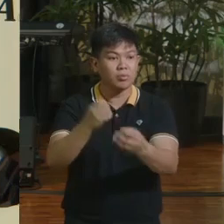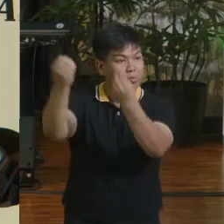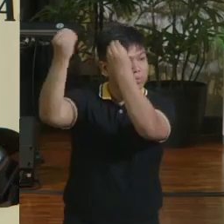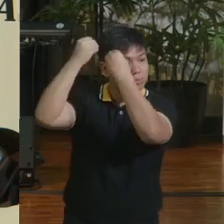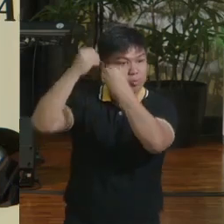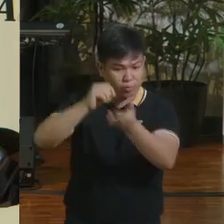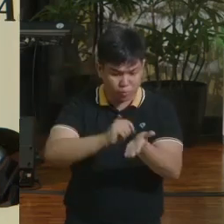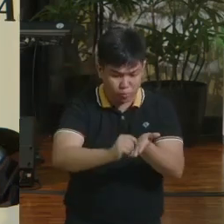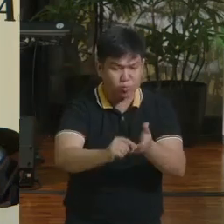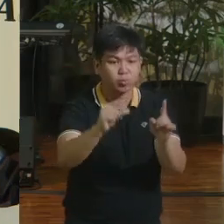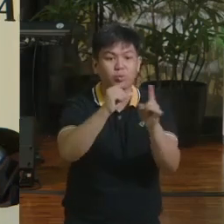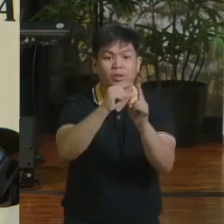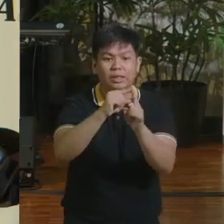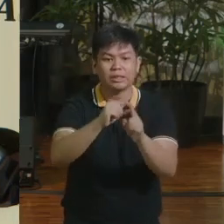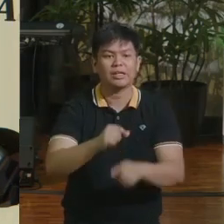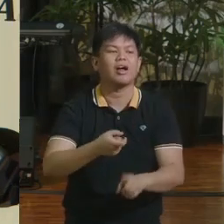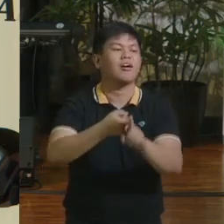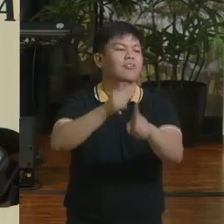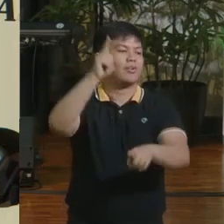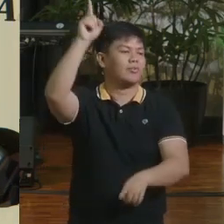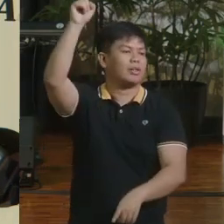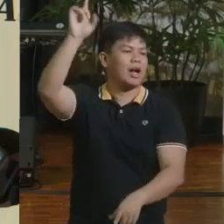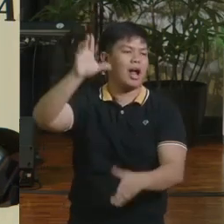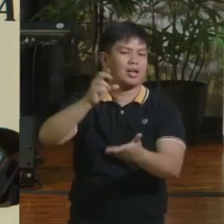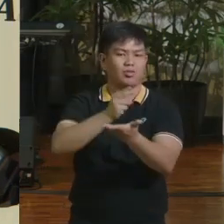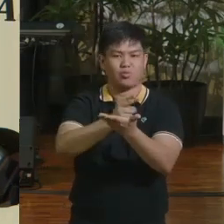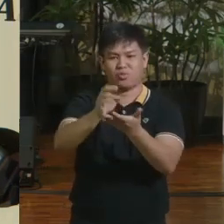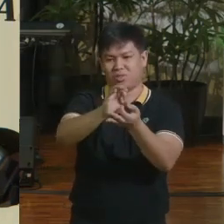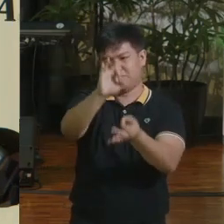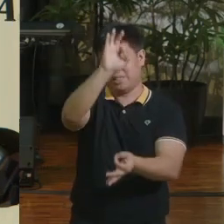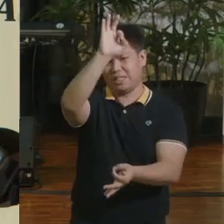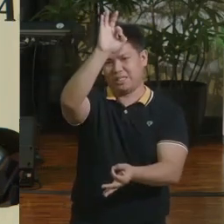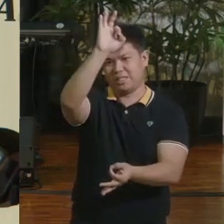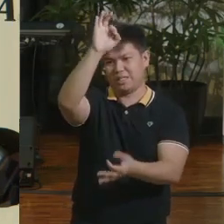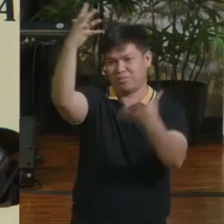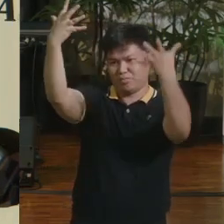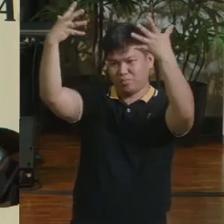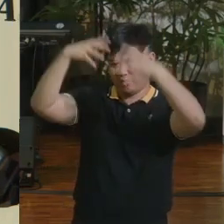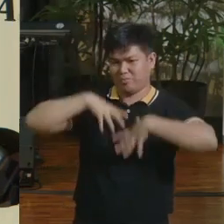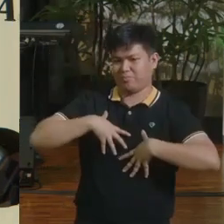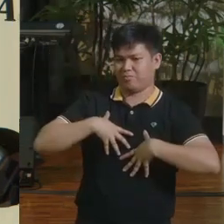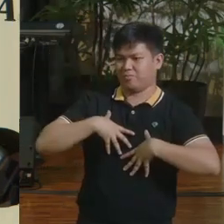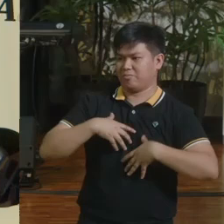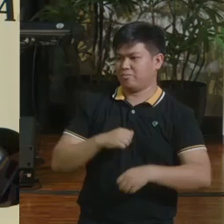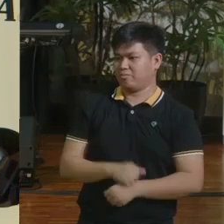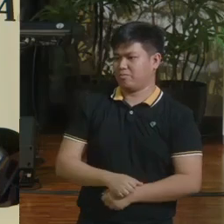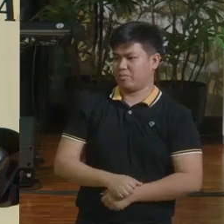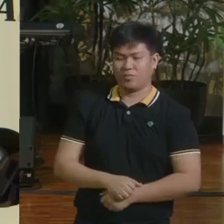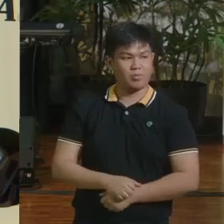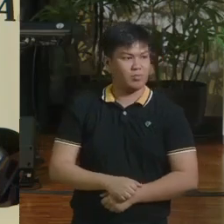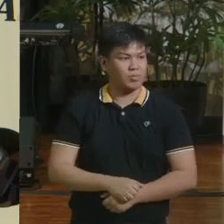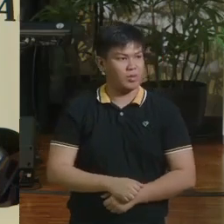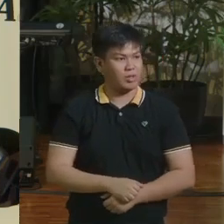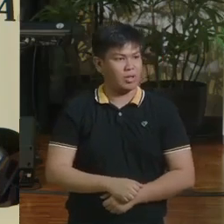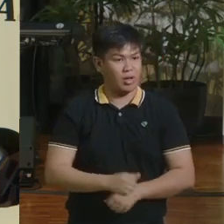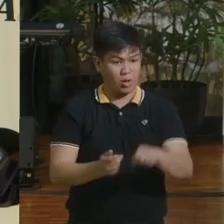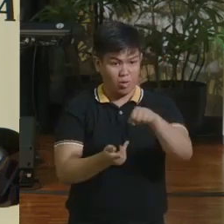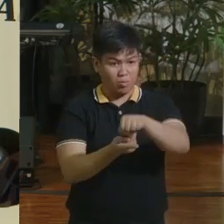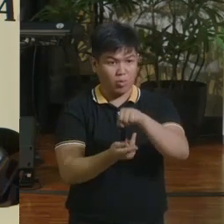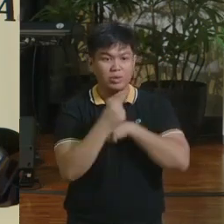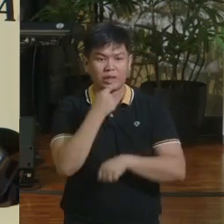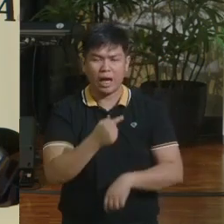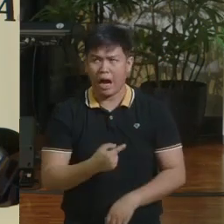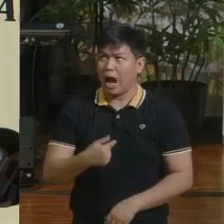mismo ang revelasyon ng Panginoon. Yung pong phrase na, I received it through a revelation of